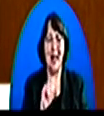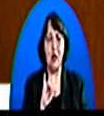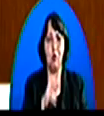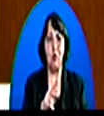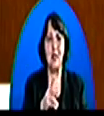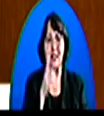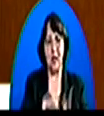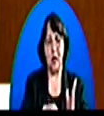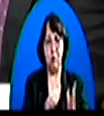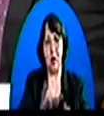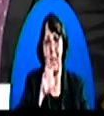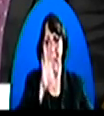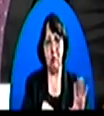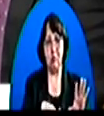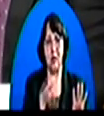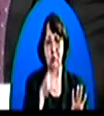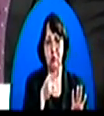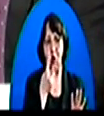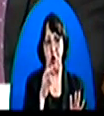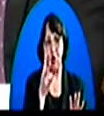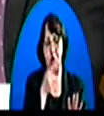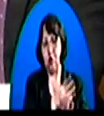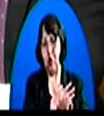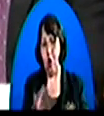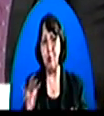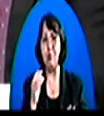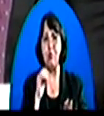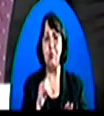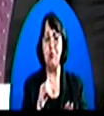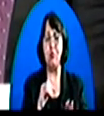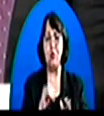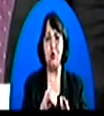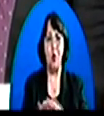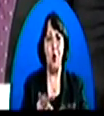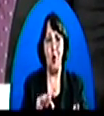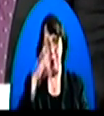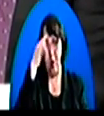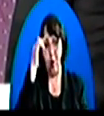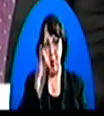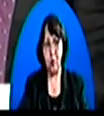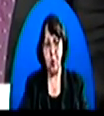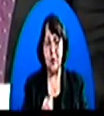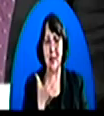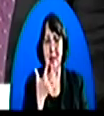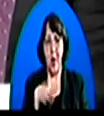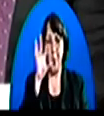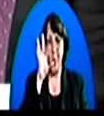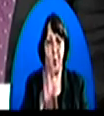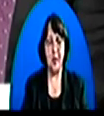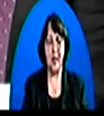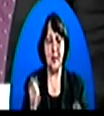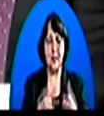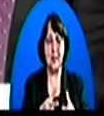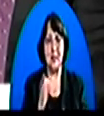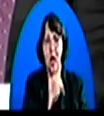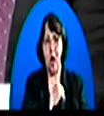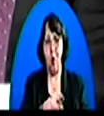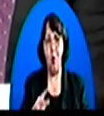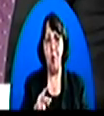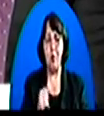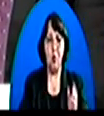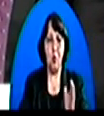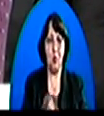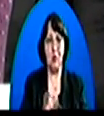15-аас 20-ны хооронд бол олгодог. Тэгэхээр Монгол Улс бол жилийн төсвийнхөө бараг 50% тэнцэх хэмжээний санхүүжилтийг гаргаж цар тахлын үед